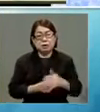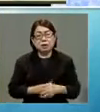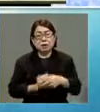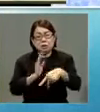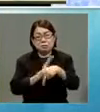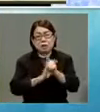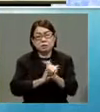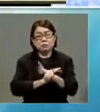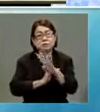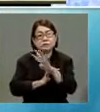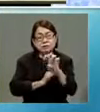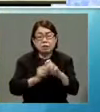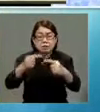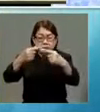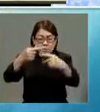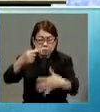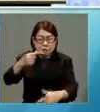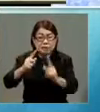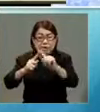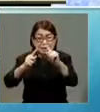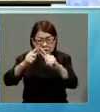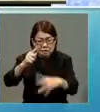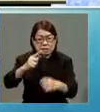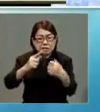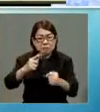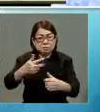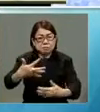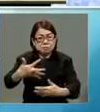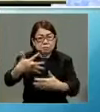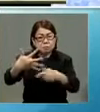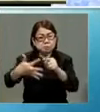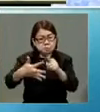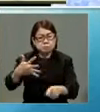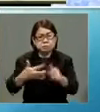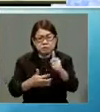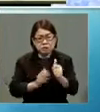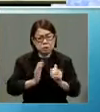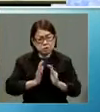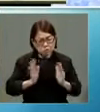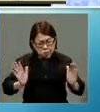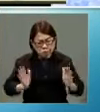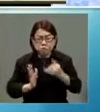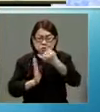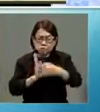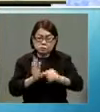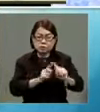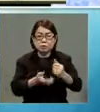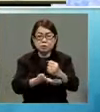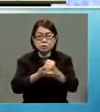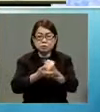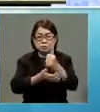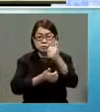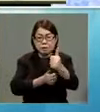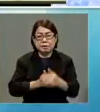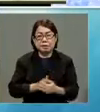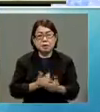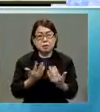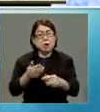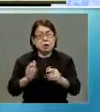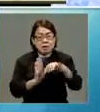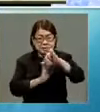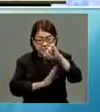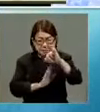านี400เนี่ยครับไล่มา10อันดับแรกต้องขอขอบพระคุณทุกๆจังหวัดที่ช่วยกันนะครับเดี๋ยวต้องบอกให้ครบแล้วกันเชียงใหม่สุ